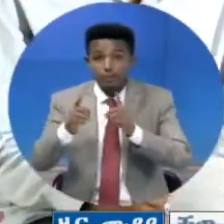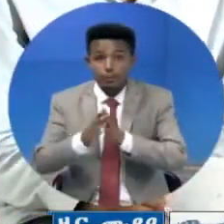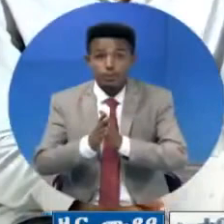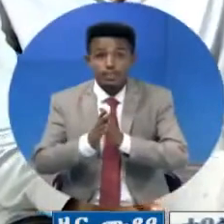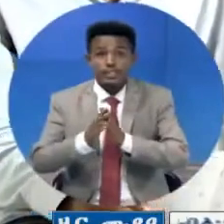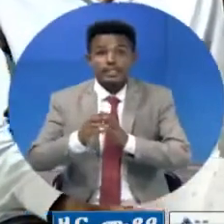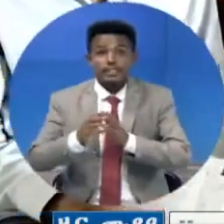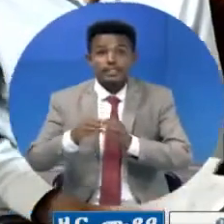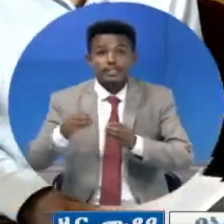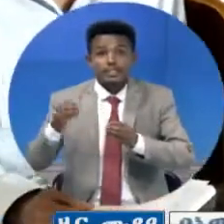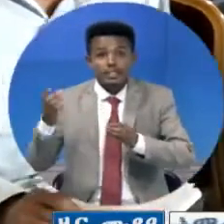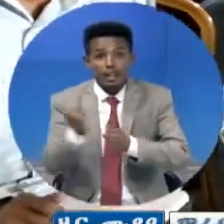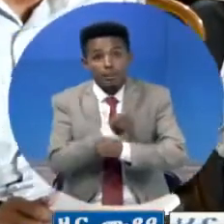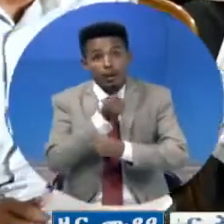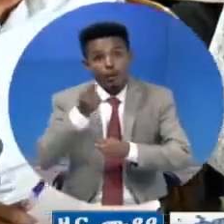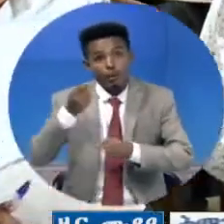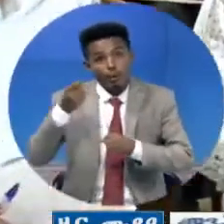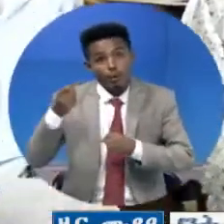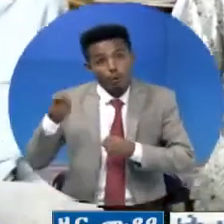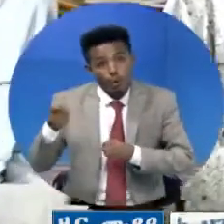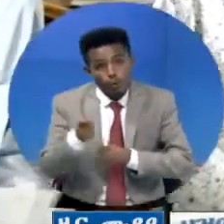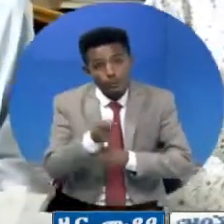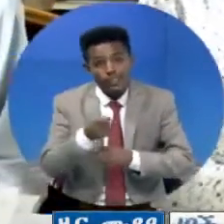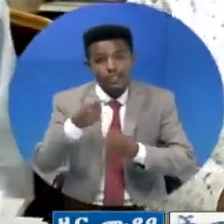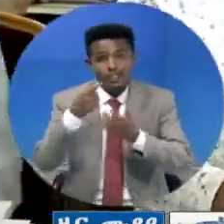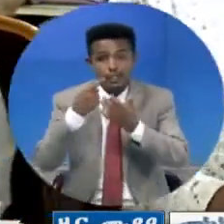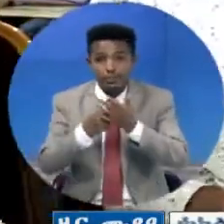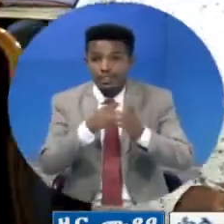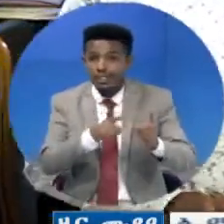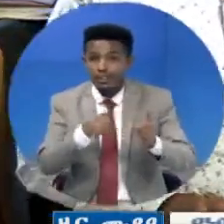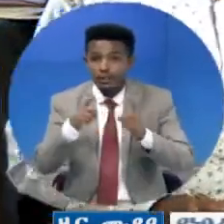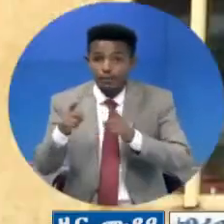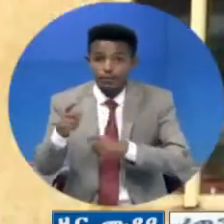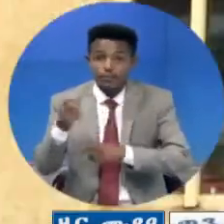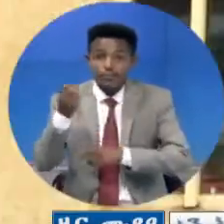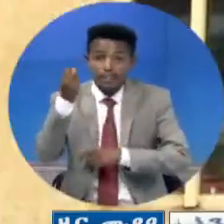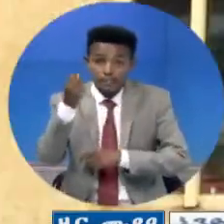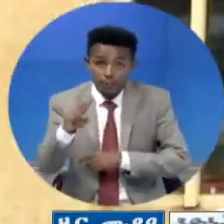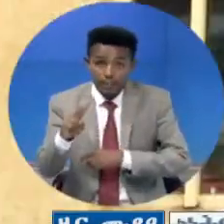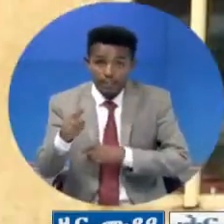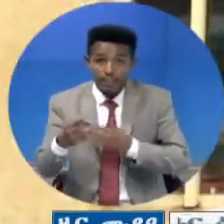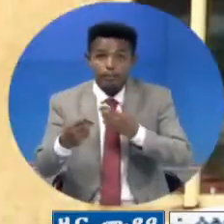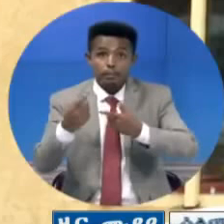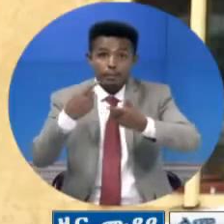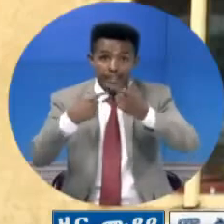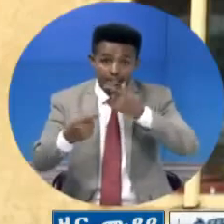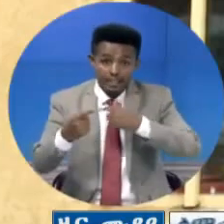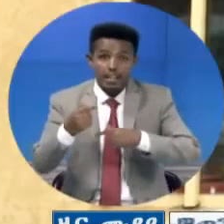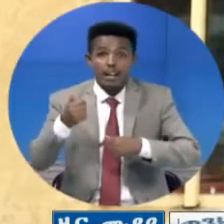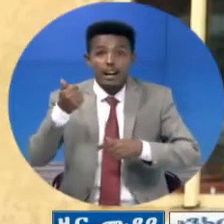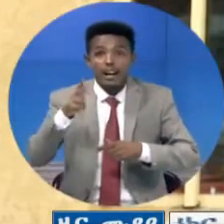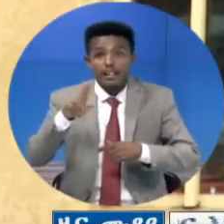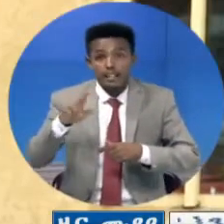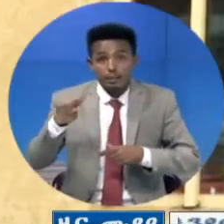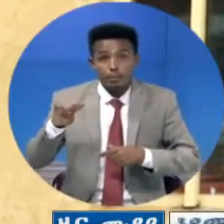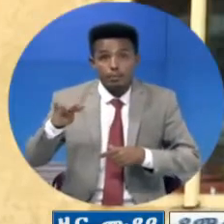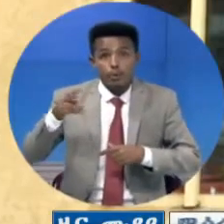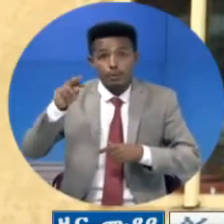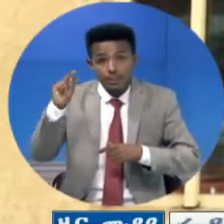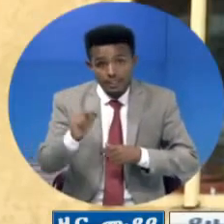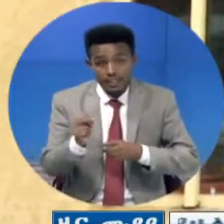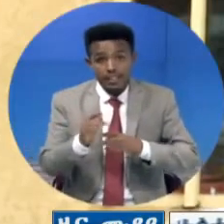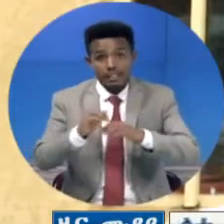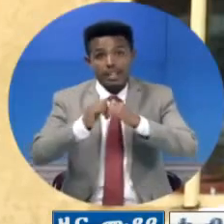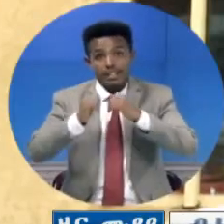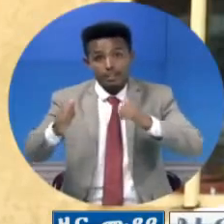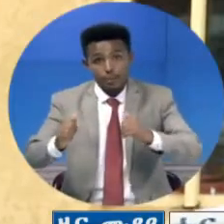ሆኗል። በአጠቃላይ በክልሉ በዋናነት 12 አደገኛና መጤ ጥገኛ አረሞች ተለይተዋል። አንድ በቅርቡ ያው ገና ጥናቱ